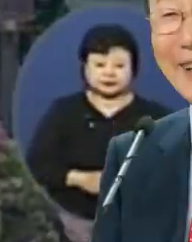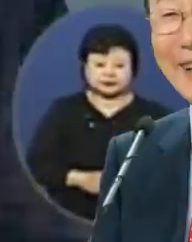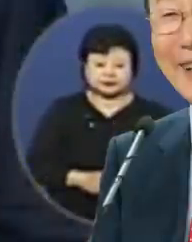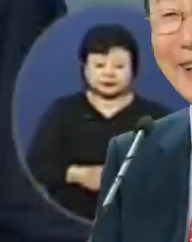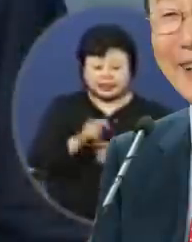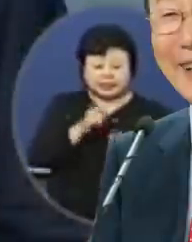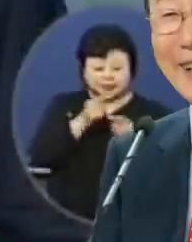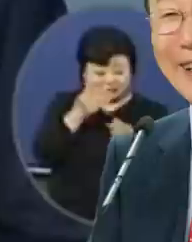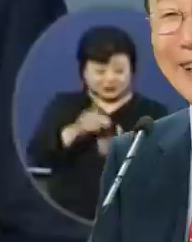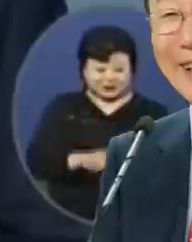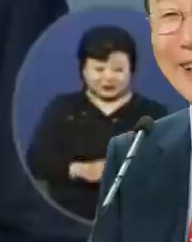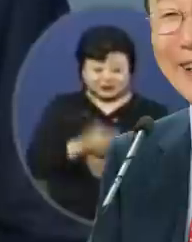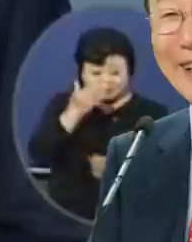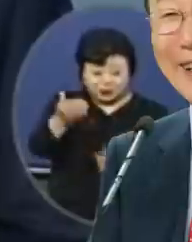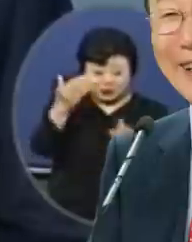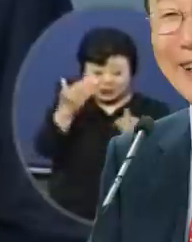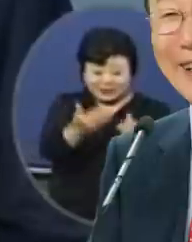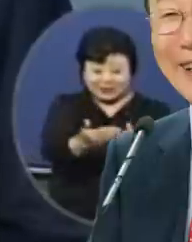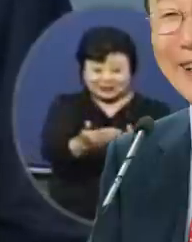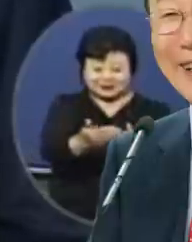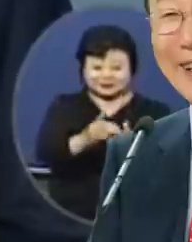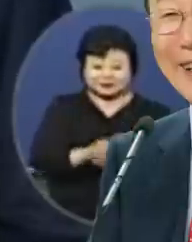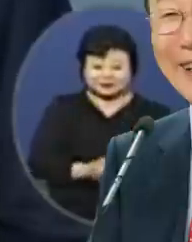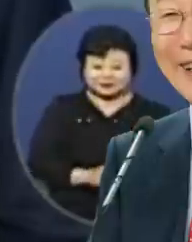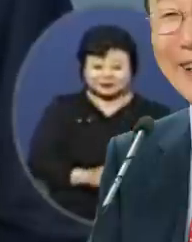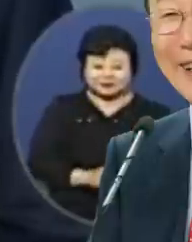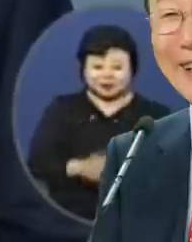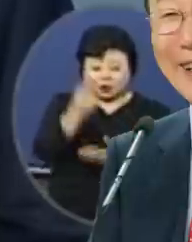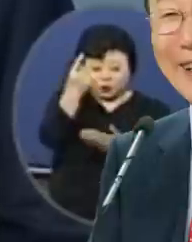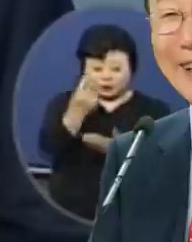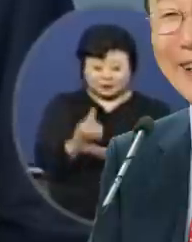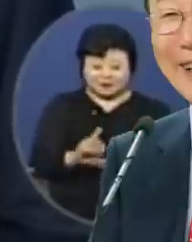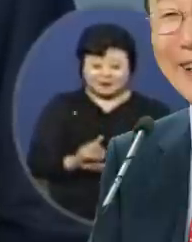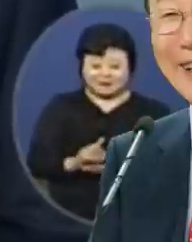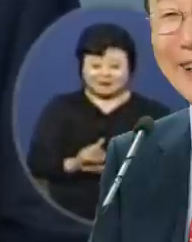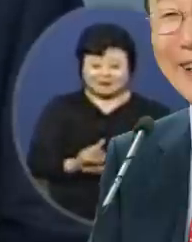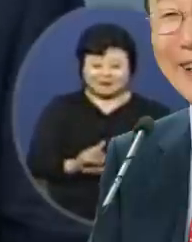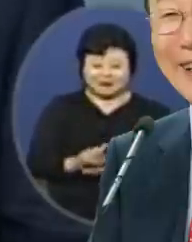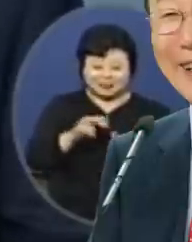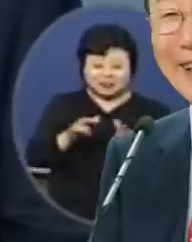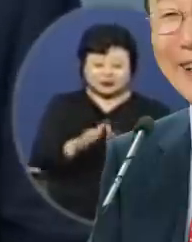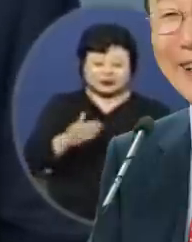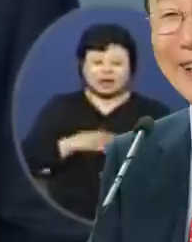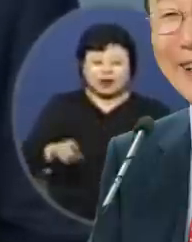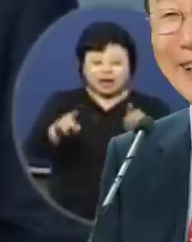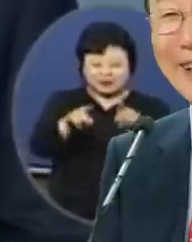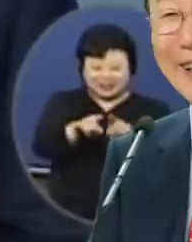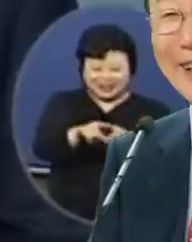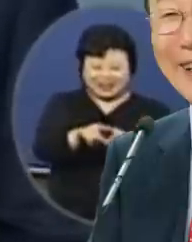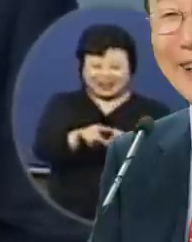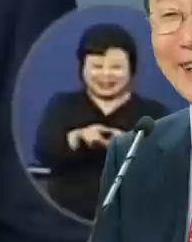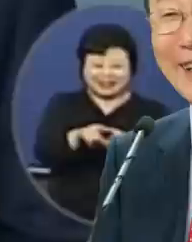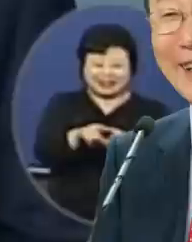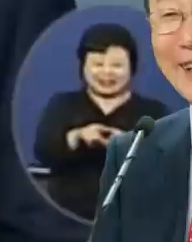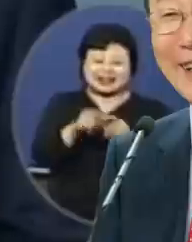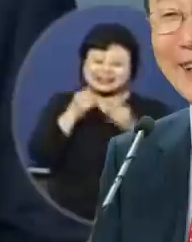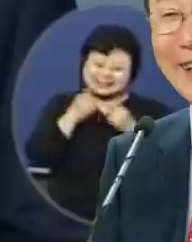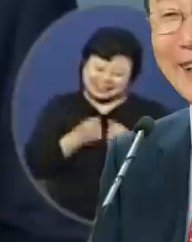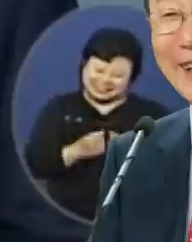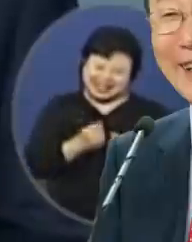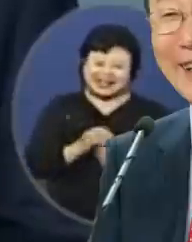오늘 하나님께서 여러분에게 오셔서 이제부터 나와 함께